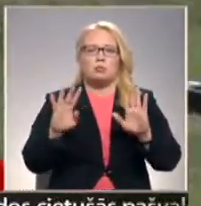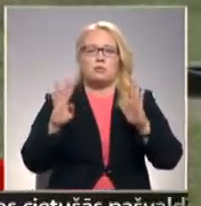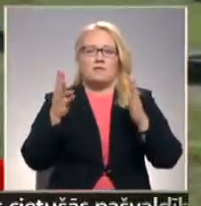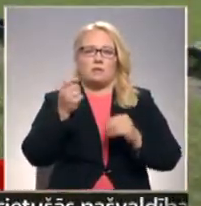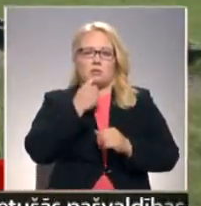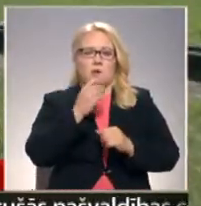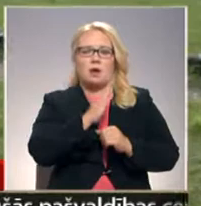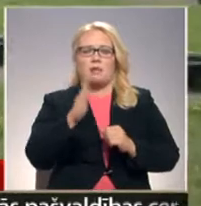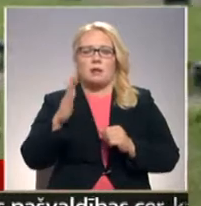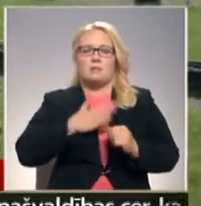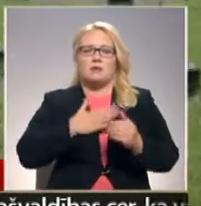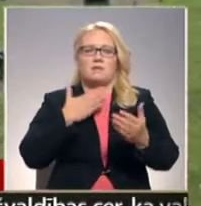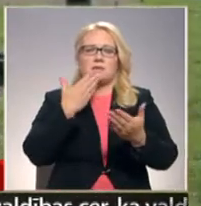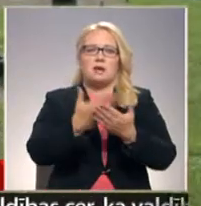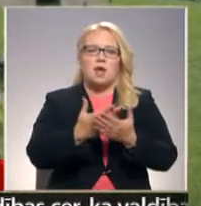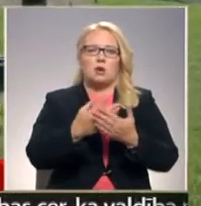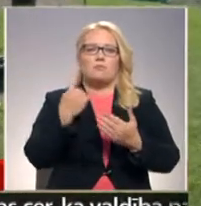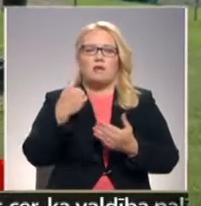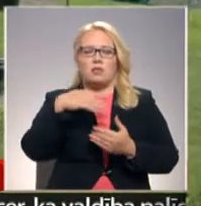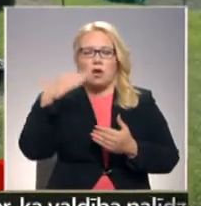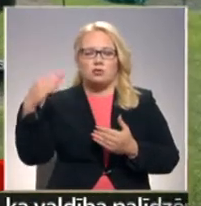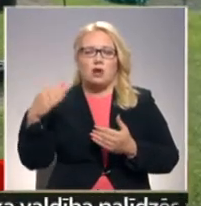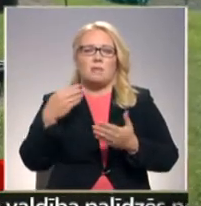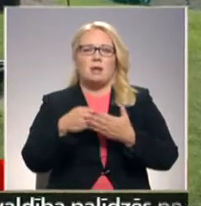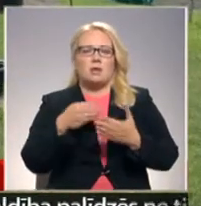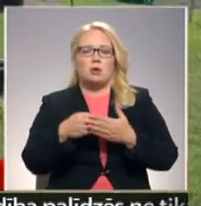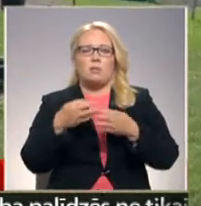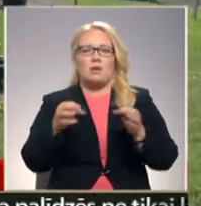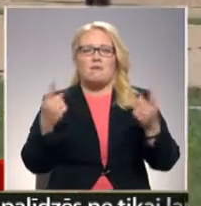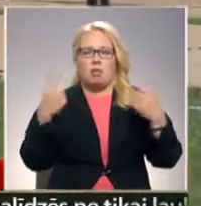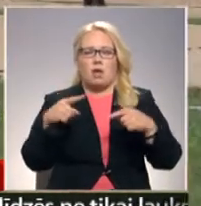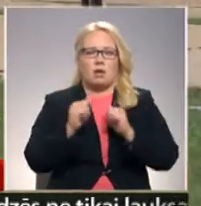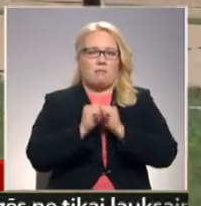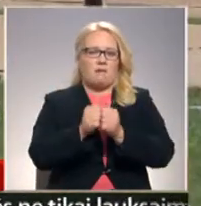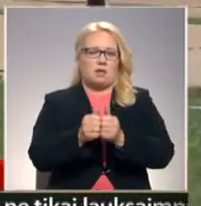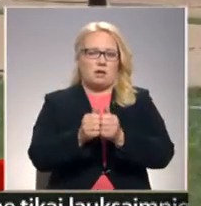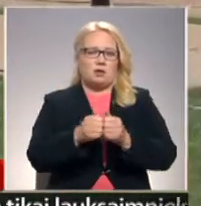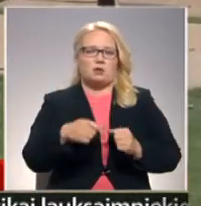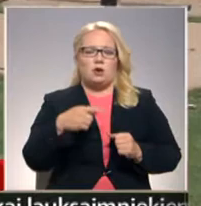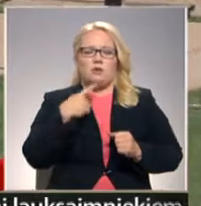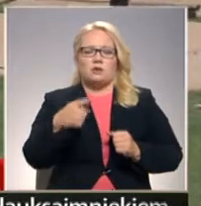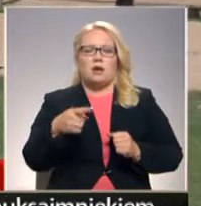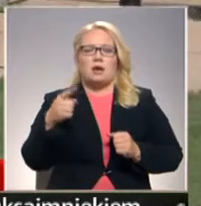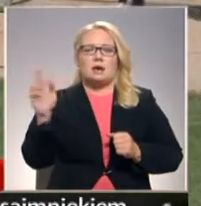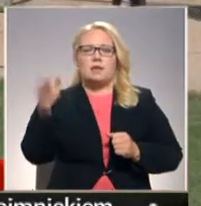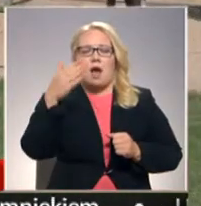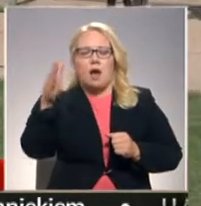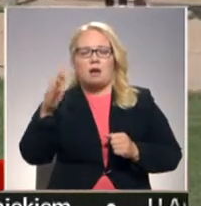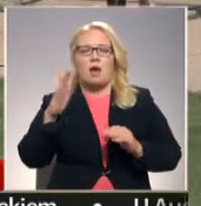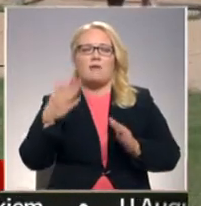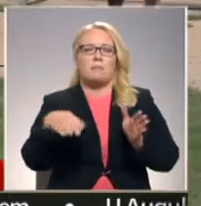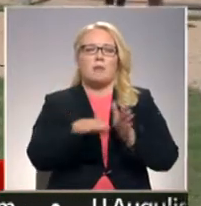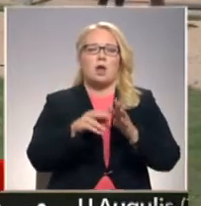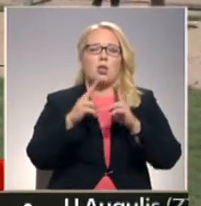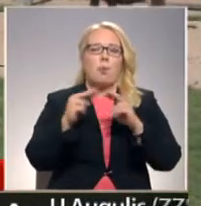ir arī savs ieteikums vienaudžiem par lietderīgu un veselīgu brīvā laika pavadīšanu. Taigāt ārā vai piedalīties arī